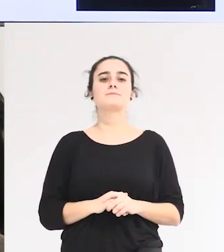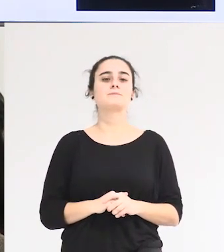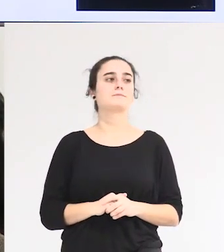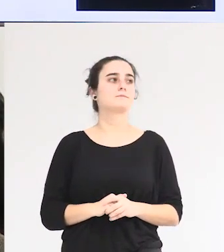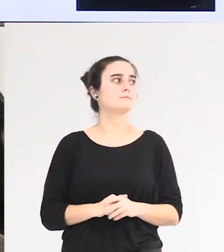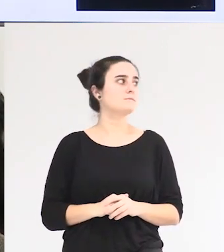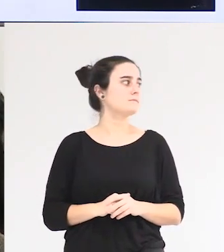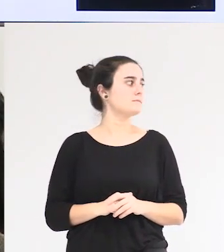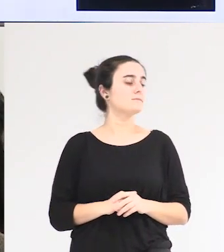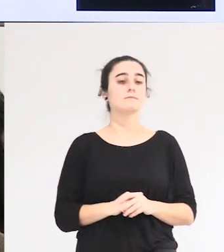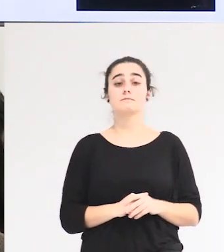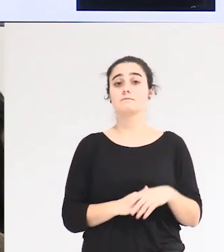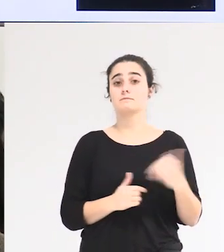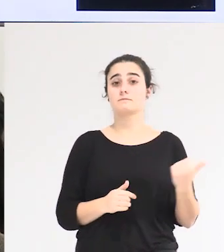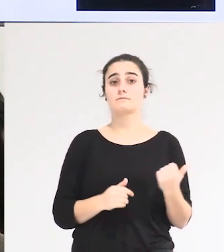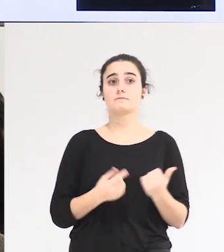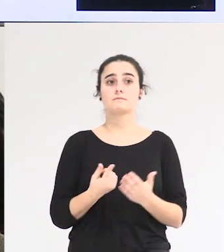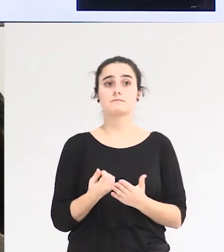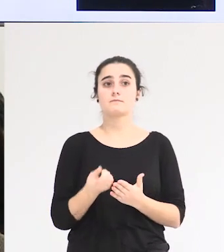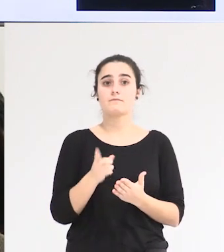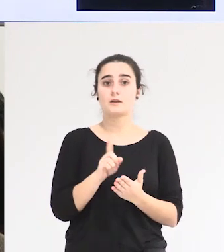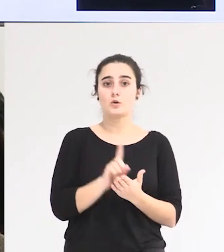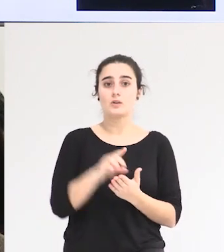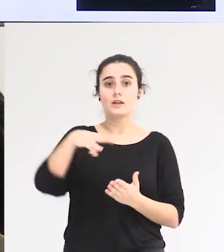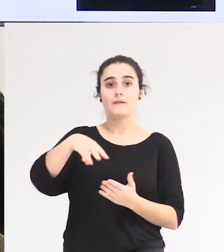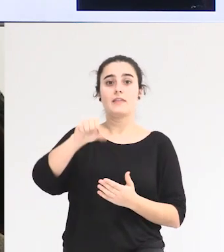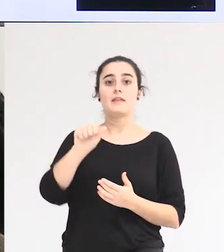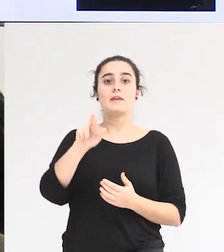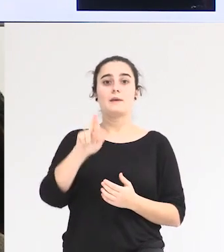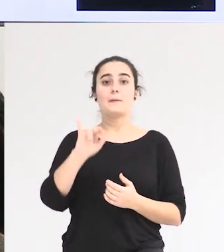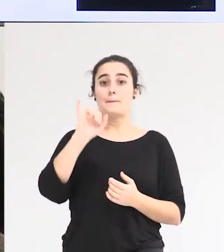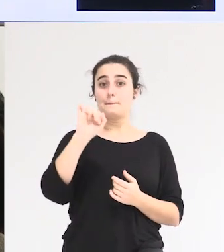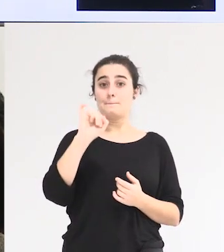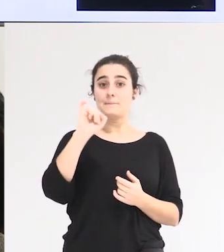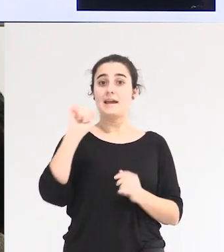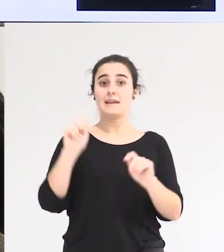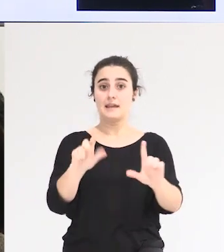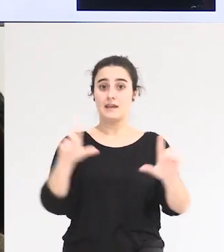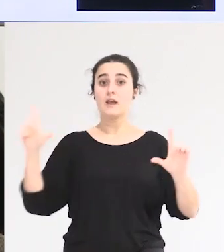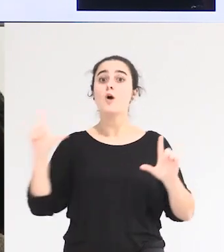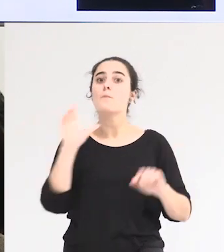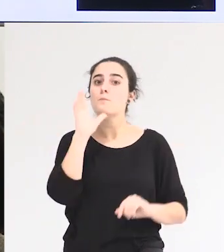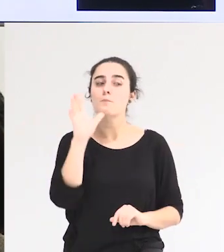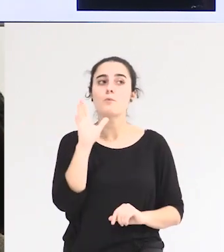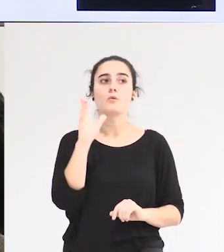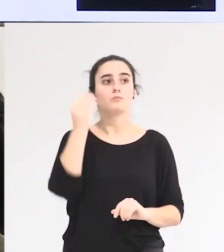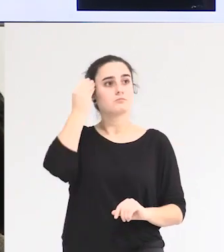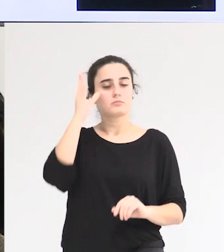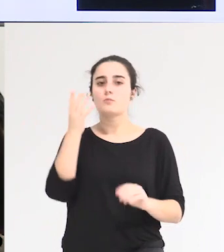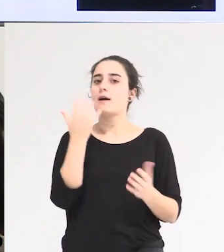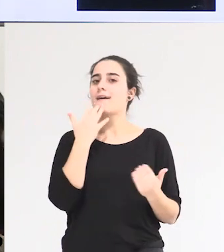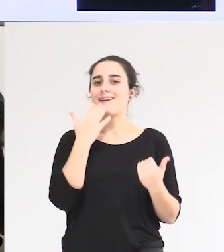Eta hemen Mary ateratzen da berriro. Mary Wollstonecraft, bai? Ze iruditzen zait oso eredu